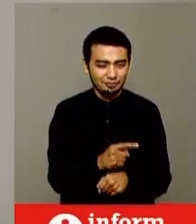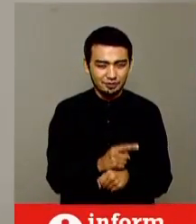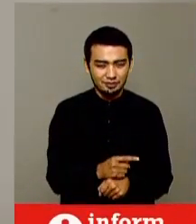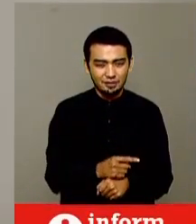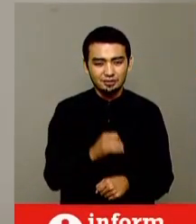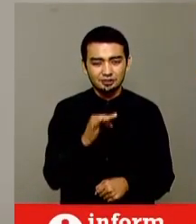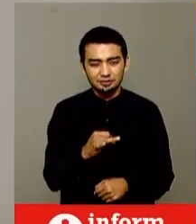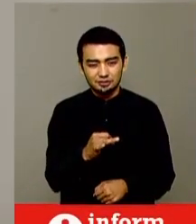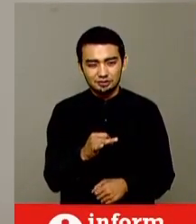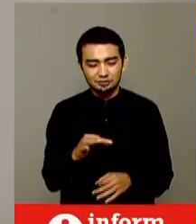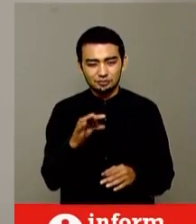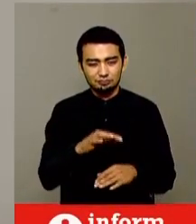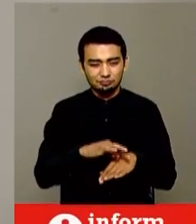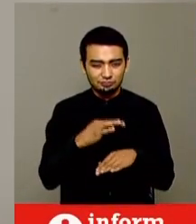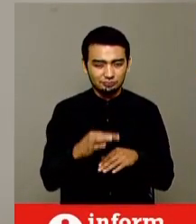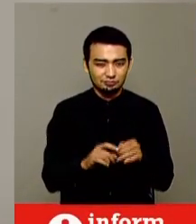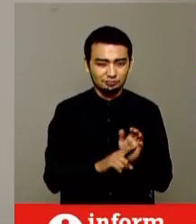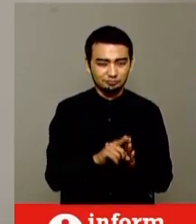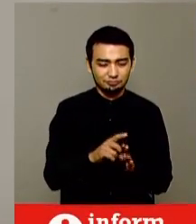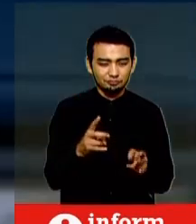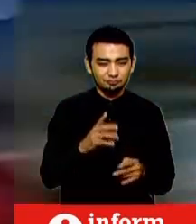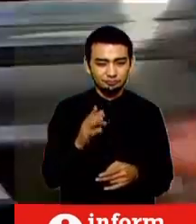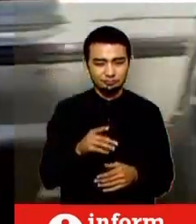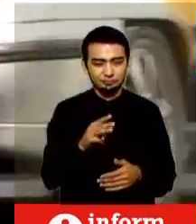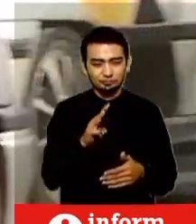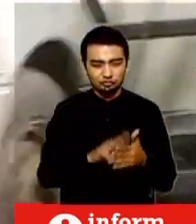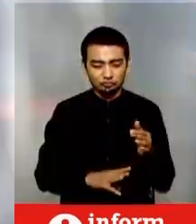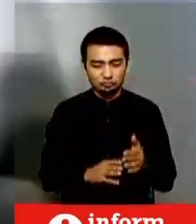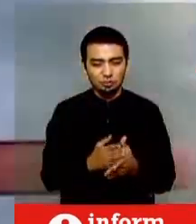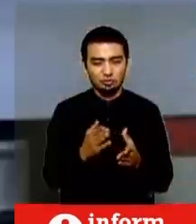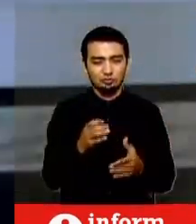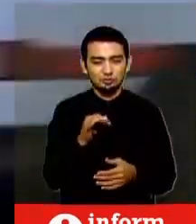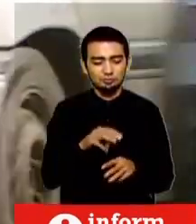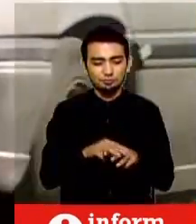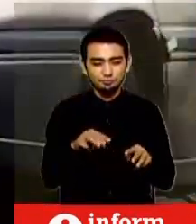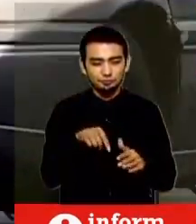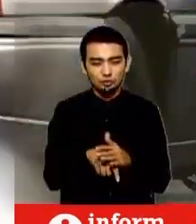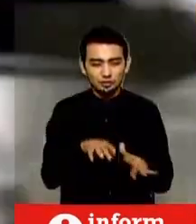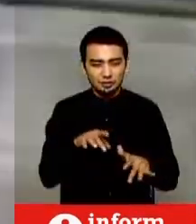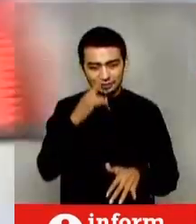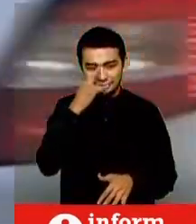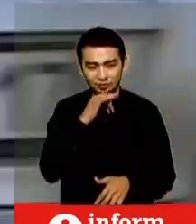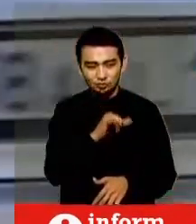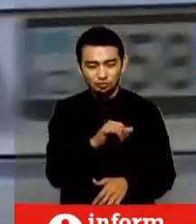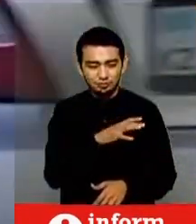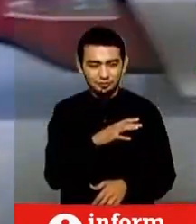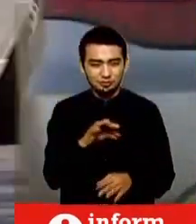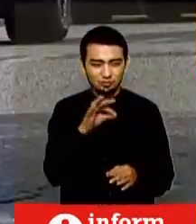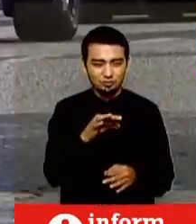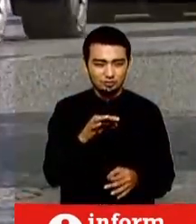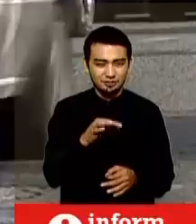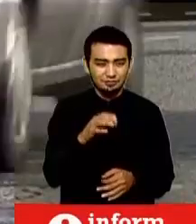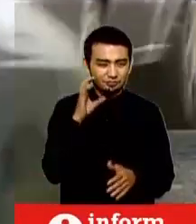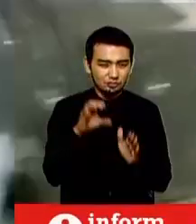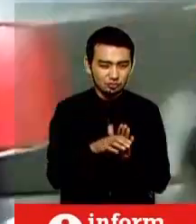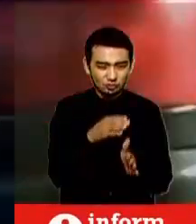работала больше, ужесточить именно в этом направлении ее деятельность. В Министерстве внутренних дел говорят, у казахстанцев довольно низкая транспортная